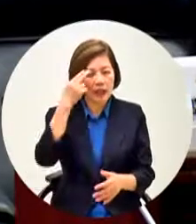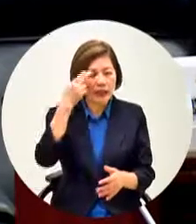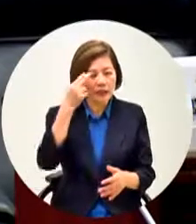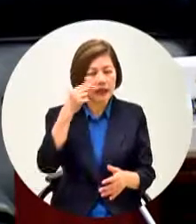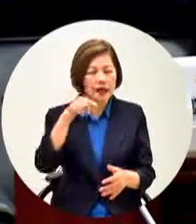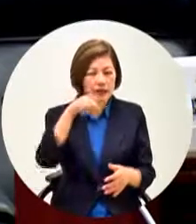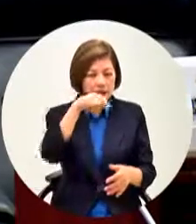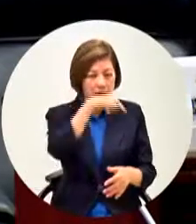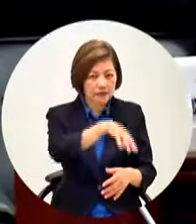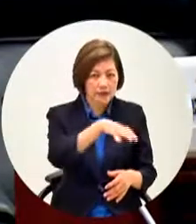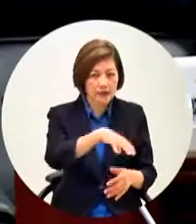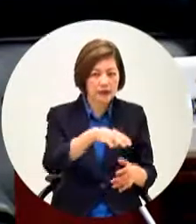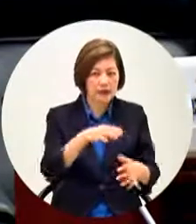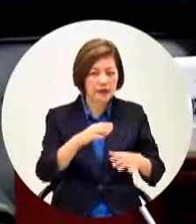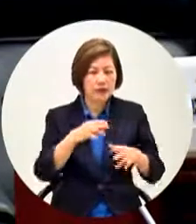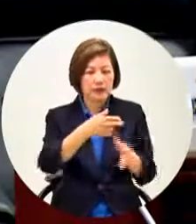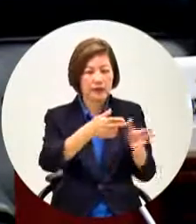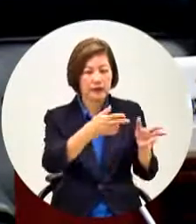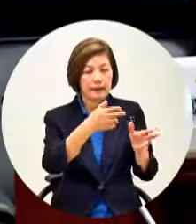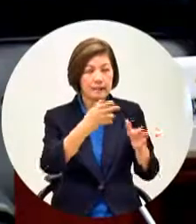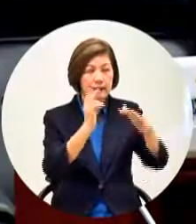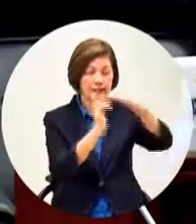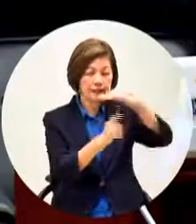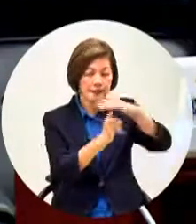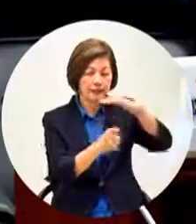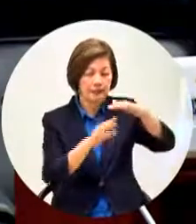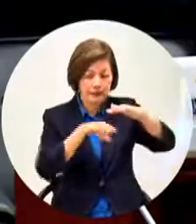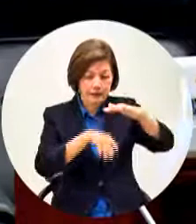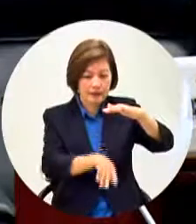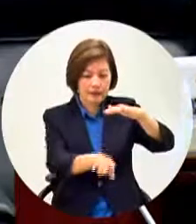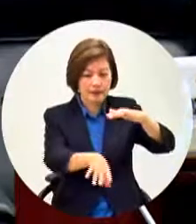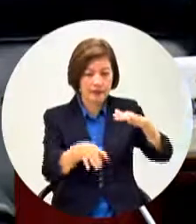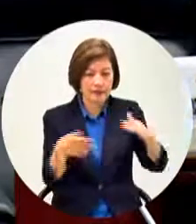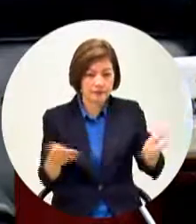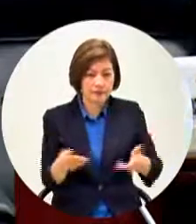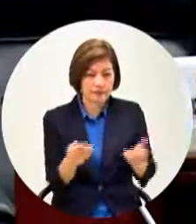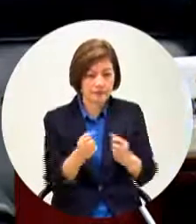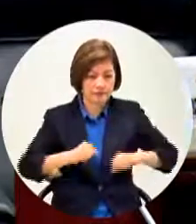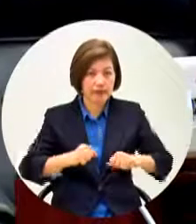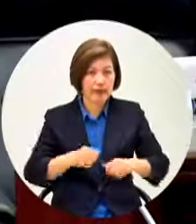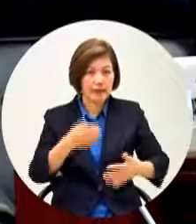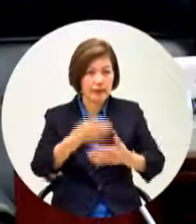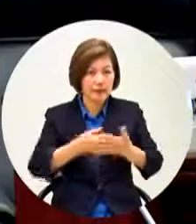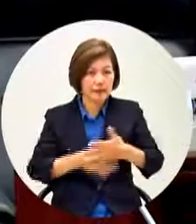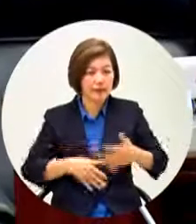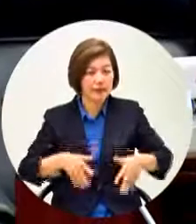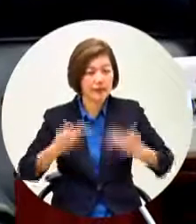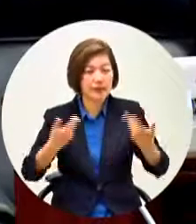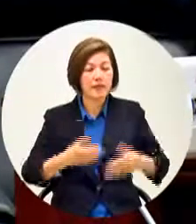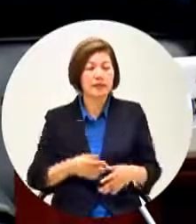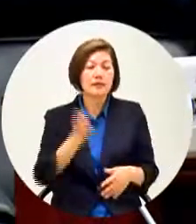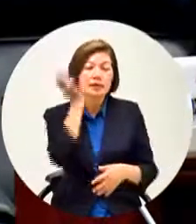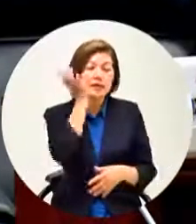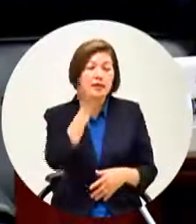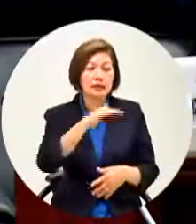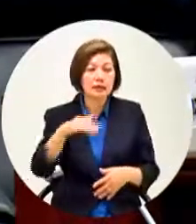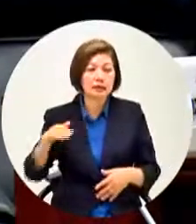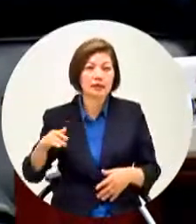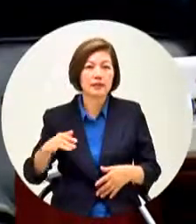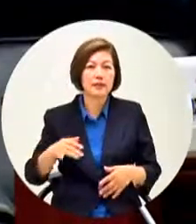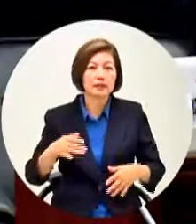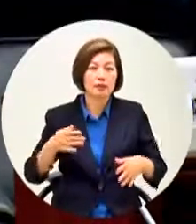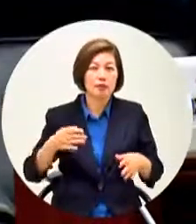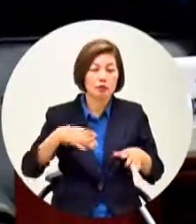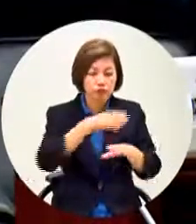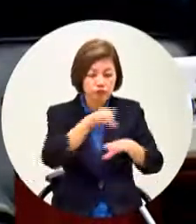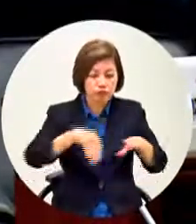即个高铁卡双边道路拓宽，爱当减轻工山交流道的车流量，啊，结果到